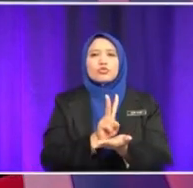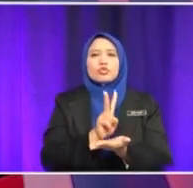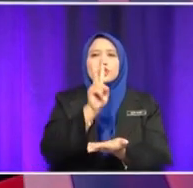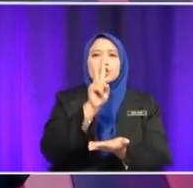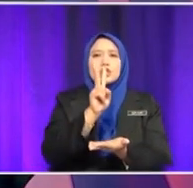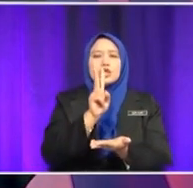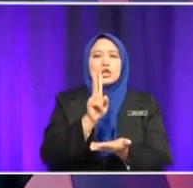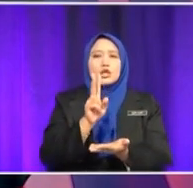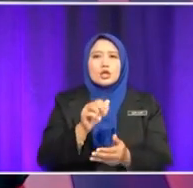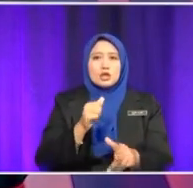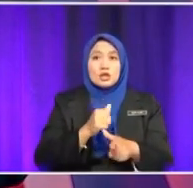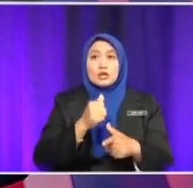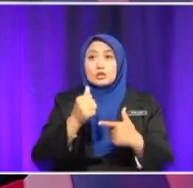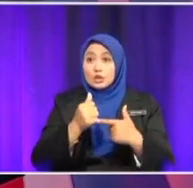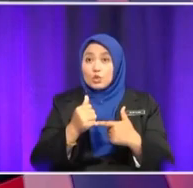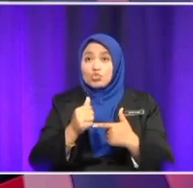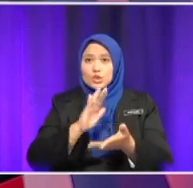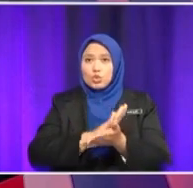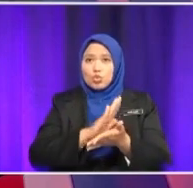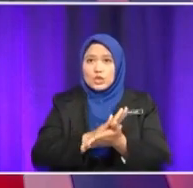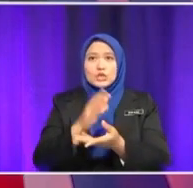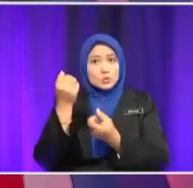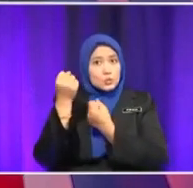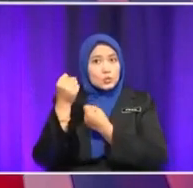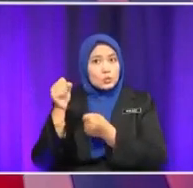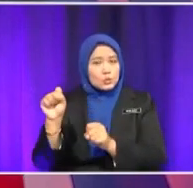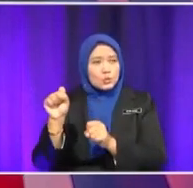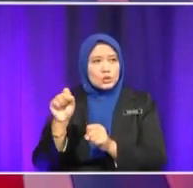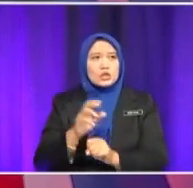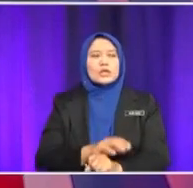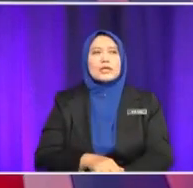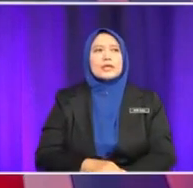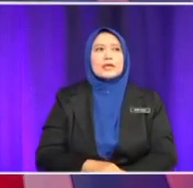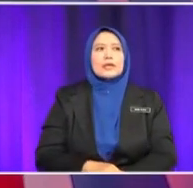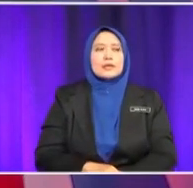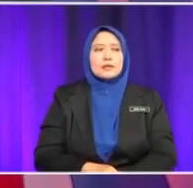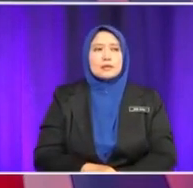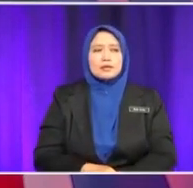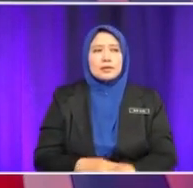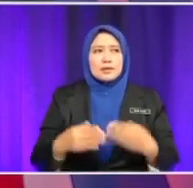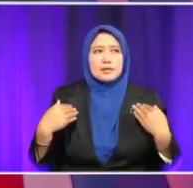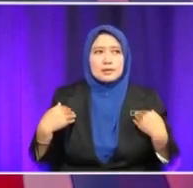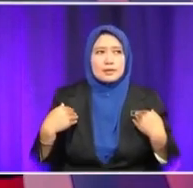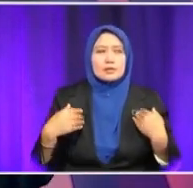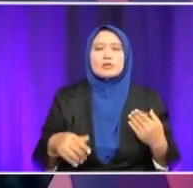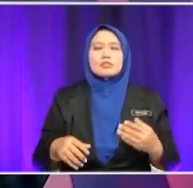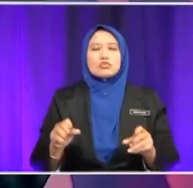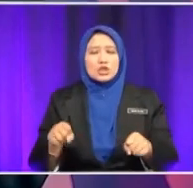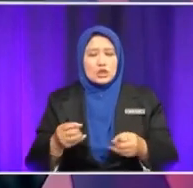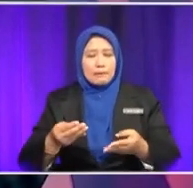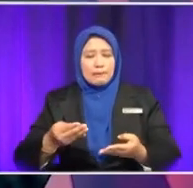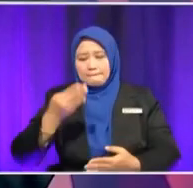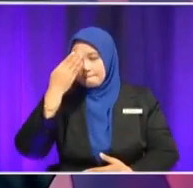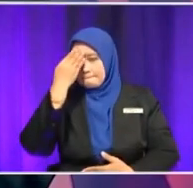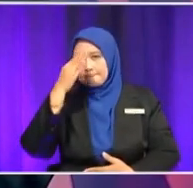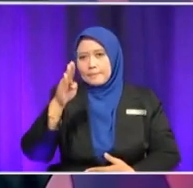eee sekolah sukaan Oke ee gitu eee apa bagi dia kelebihan apa suka sebabnya penyakit ini